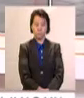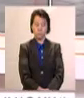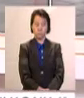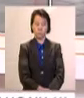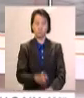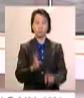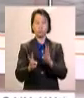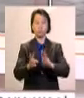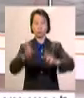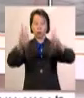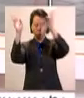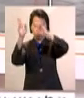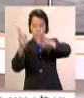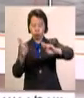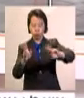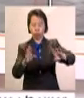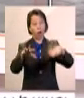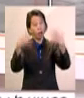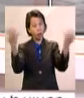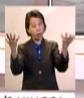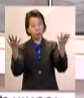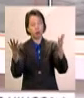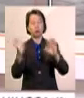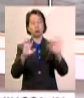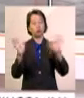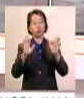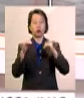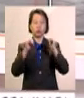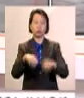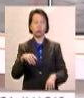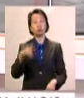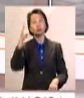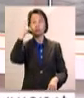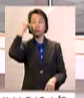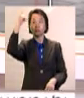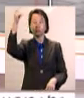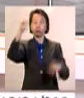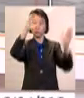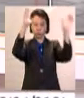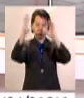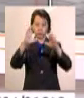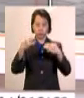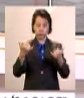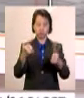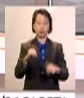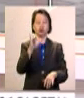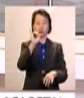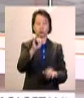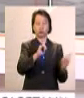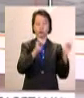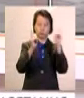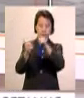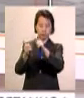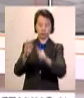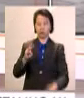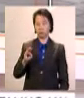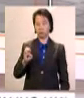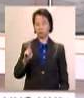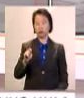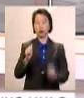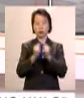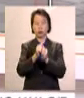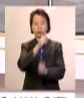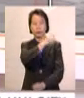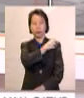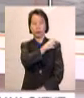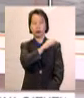Walaupun ancaman ribut pabuk sudah berakhir, tidak bermakna kita boleh alpa dengan perkembangan cuaca semasa. Ya, kita terus saja ke Met Malaysia bersama